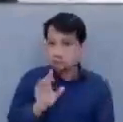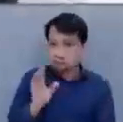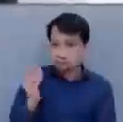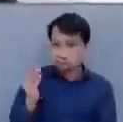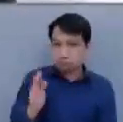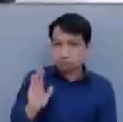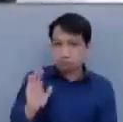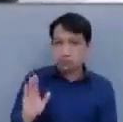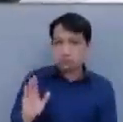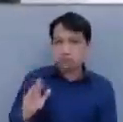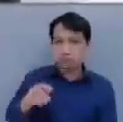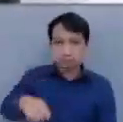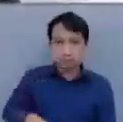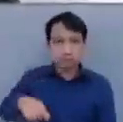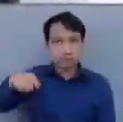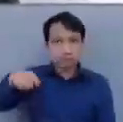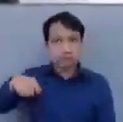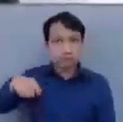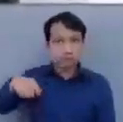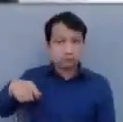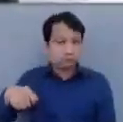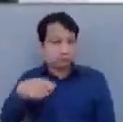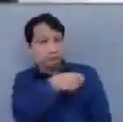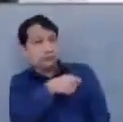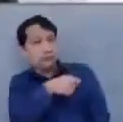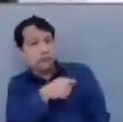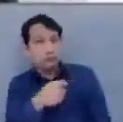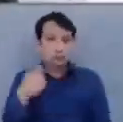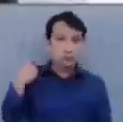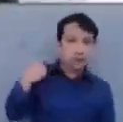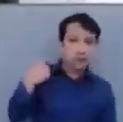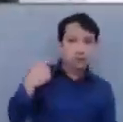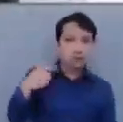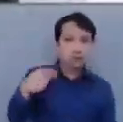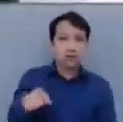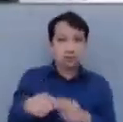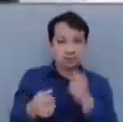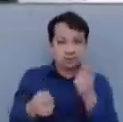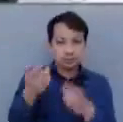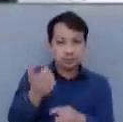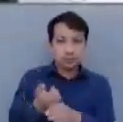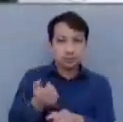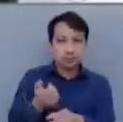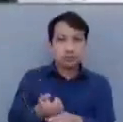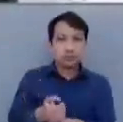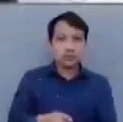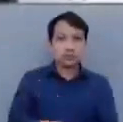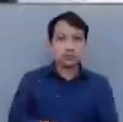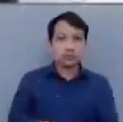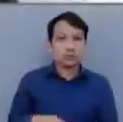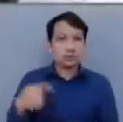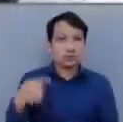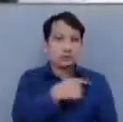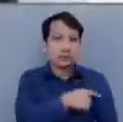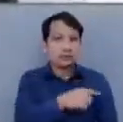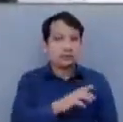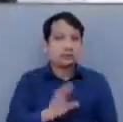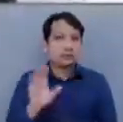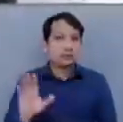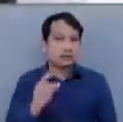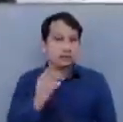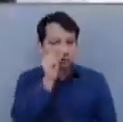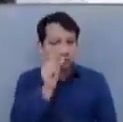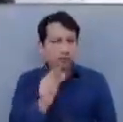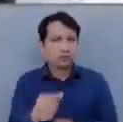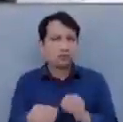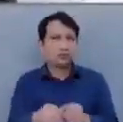inundayan na siya ng saksak. Nakaiwas lang yung taxi driver, pero nagalusan pa rin siya ng konti lang naman sa bandang